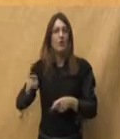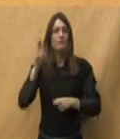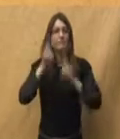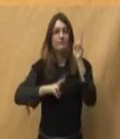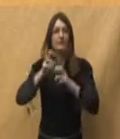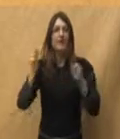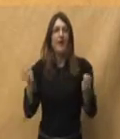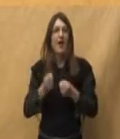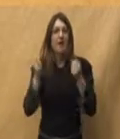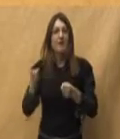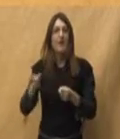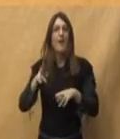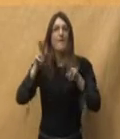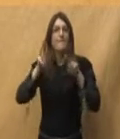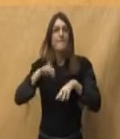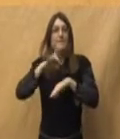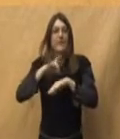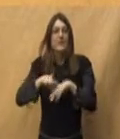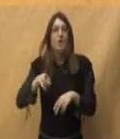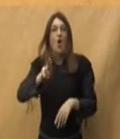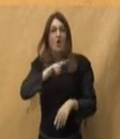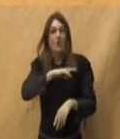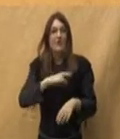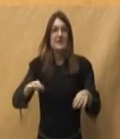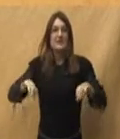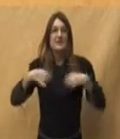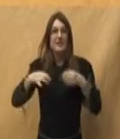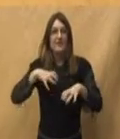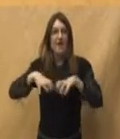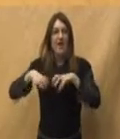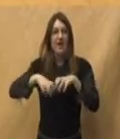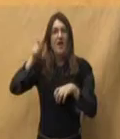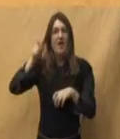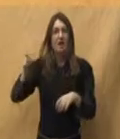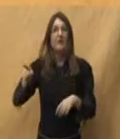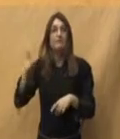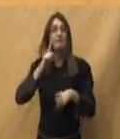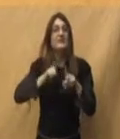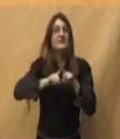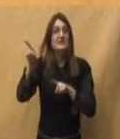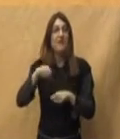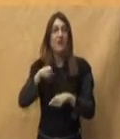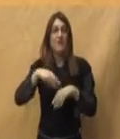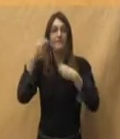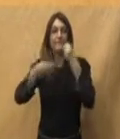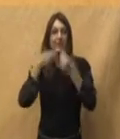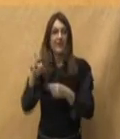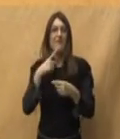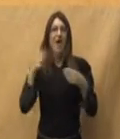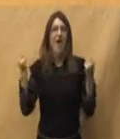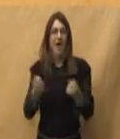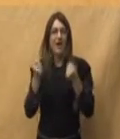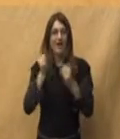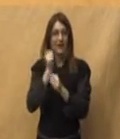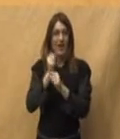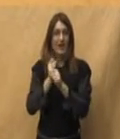aktualnoj medicinskoj i pravnoj odgovornosti zdravstvenih radnika. Cilj je da se kroz predavanja i aktivne radionice